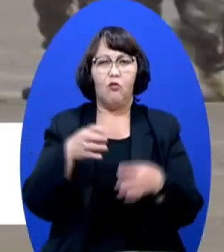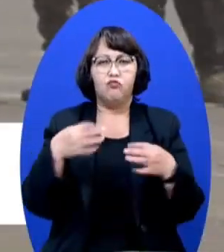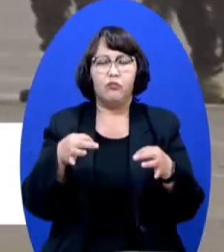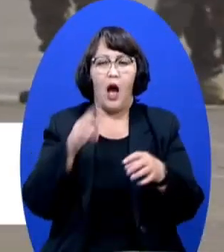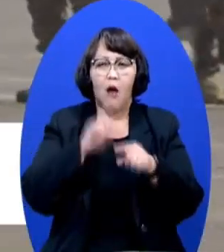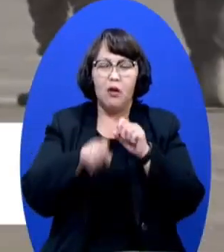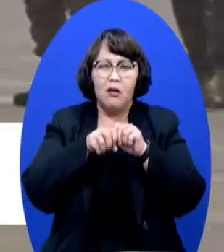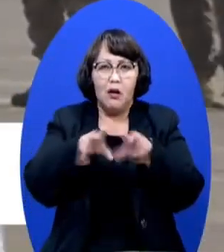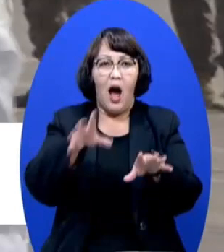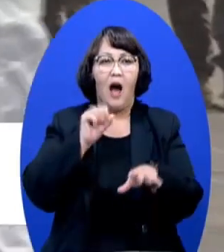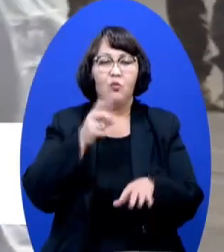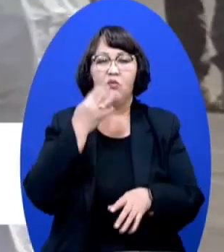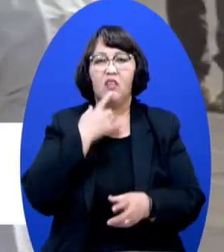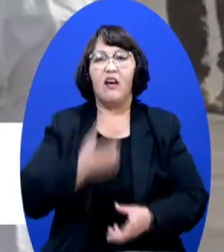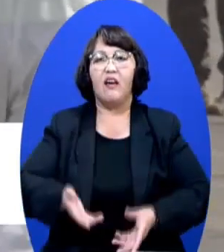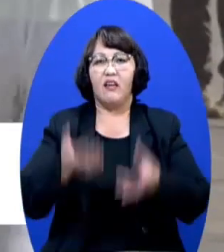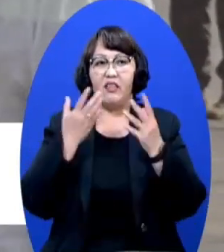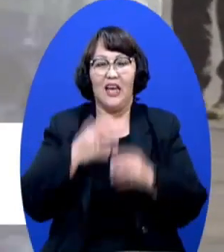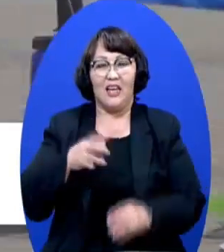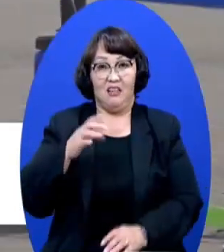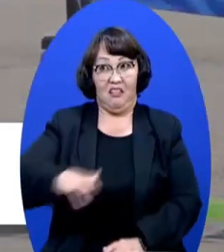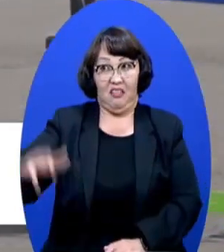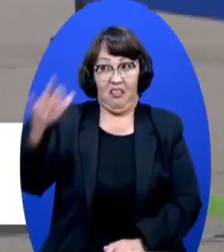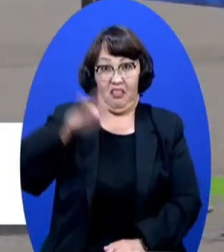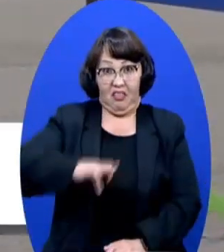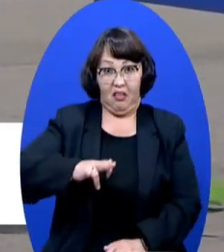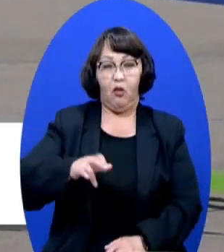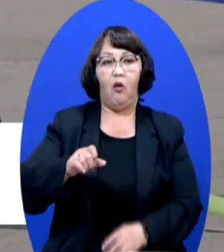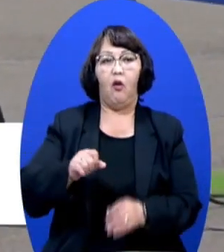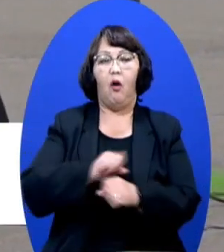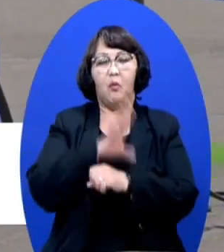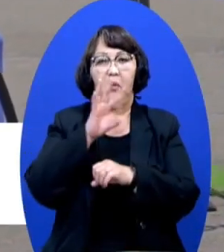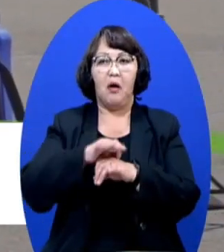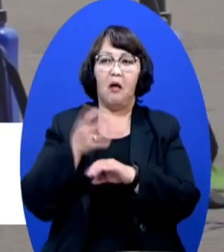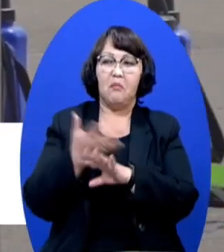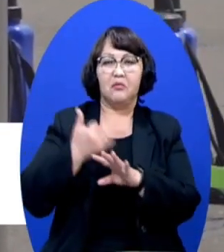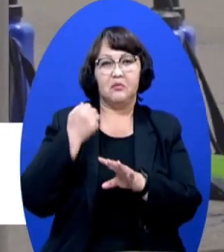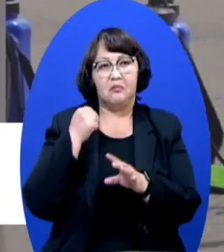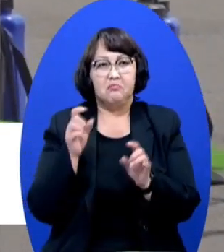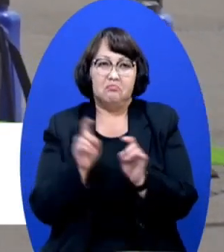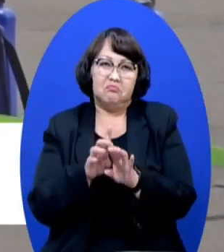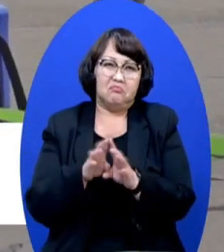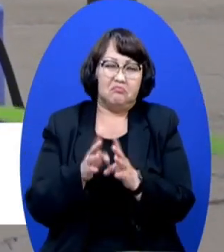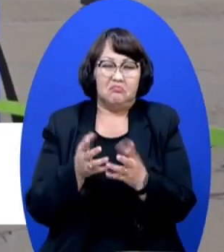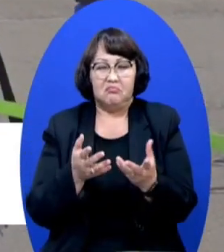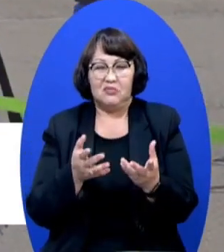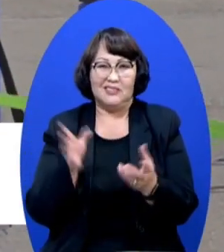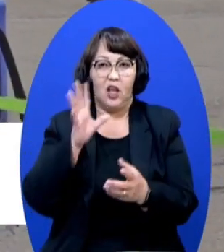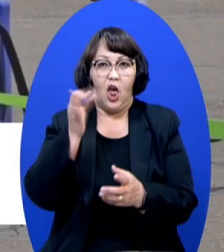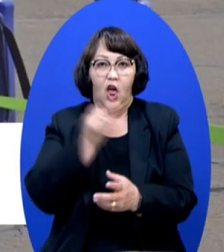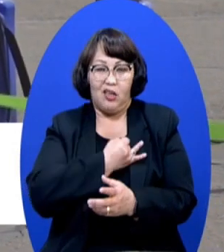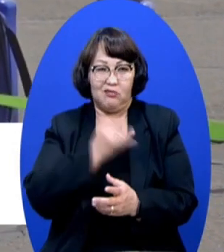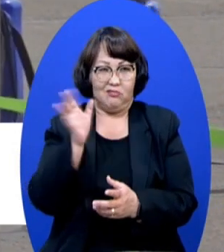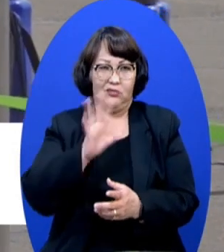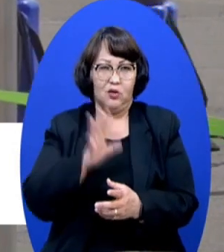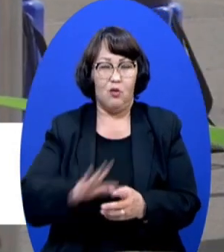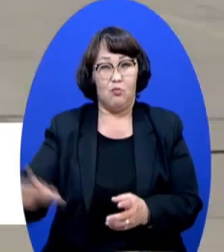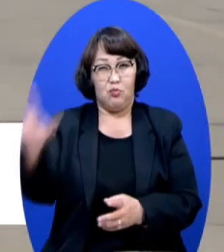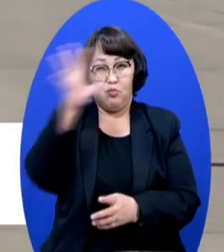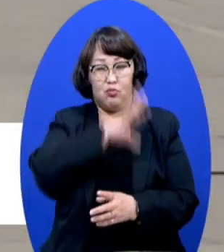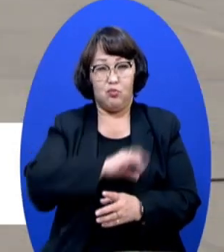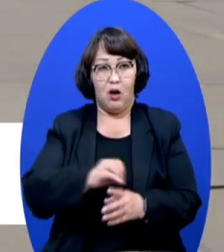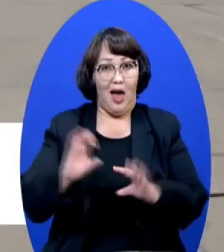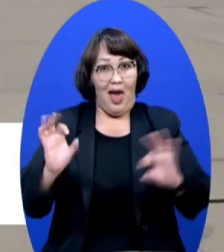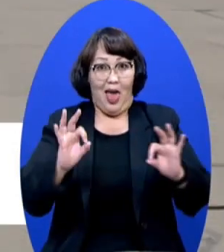дагаж мөрдөхгүй бол хүн амын дунд халдвар тархах өндөр эрсдэлтэй байгааг тэрээр хэлж байна. Ийм нөхцөлд бүх нийтийг хамарсан хатуу хөл хорионы